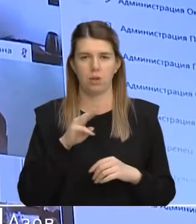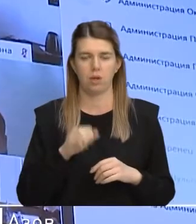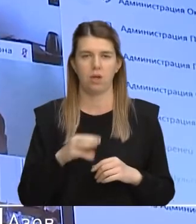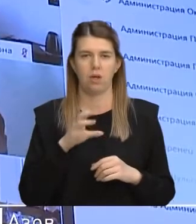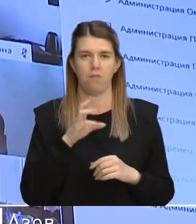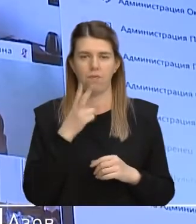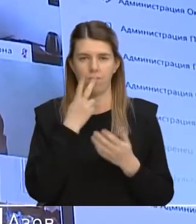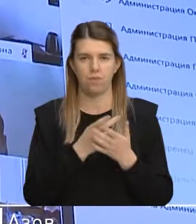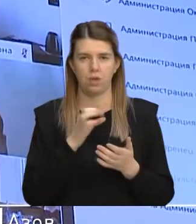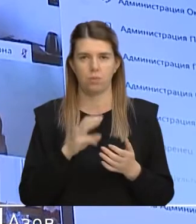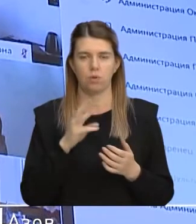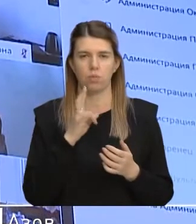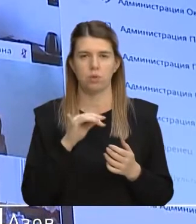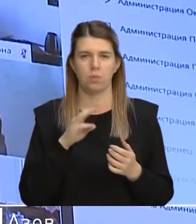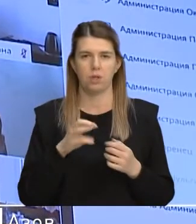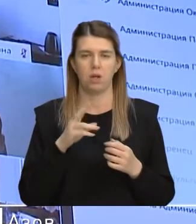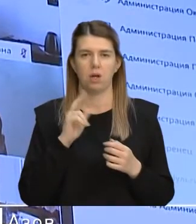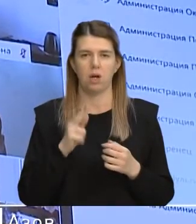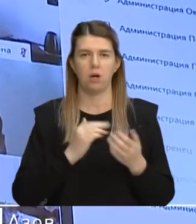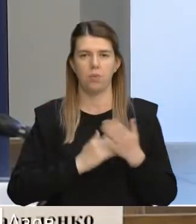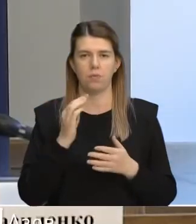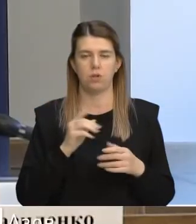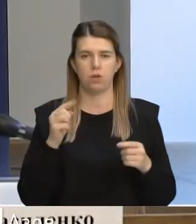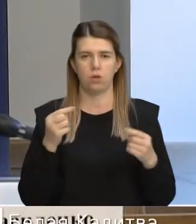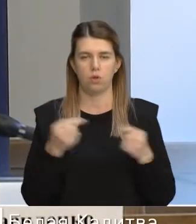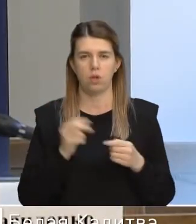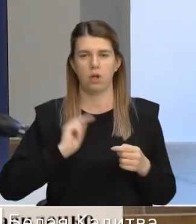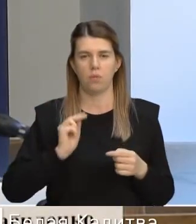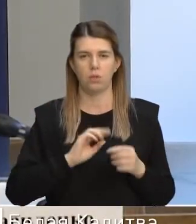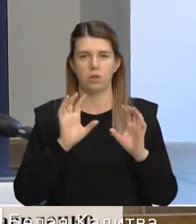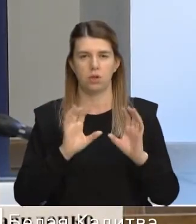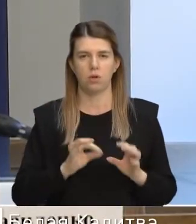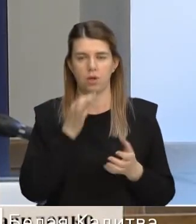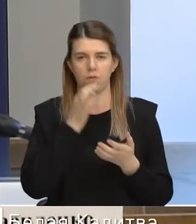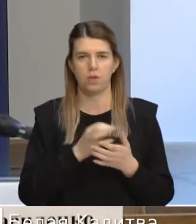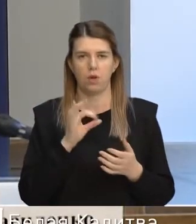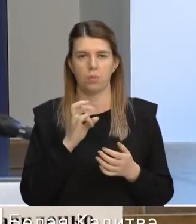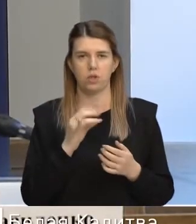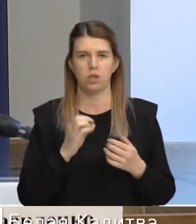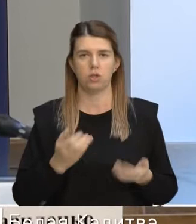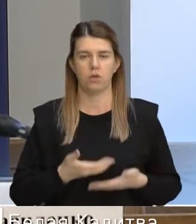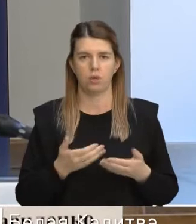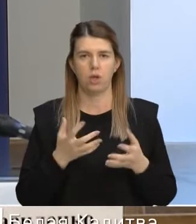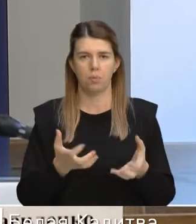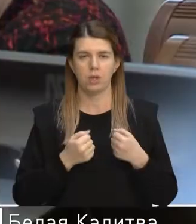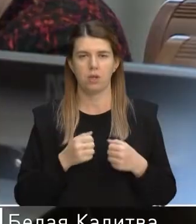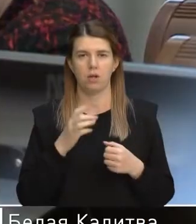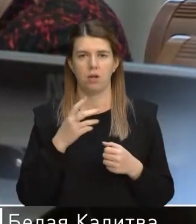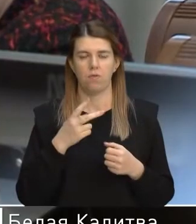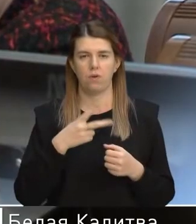министерств и ведомств, муниципалитетов обсудили, как повысить эффективность работы закона об ответственном обращении с животными, принятом